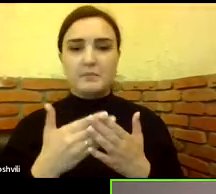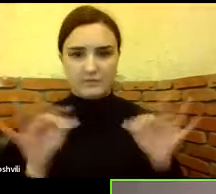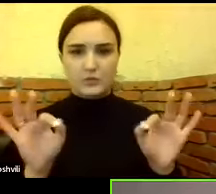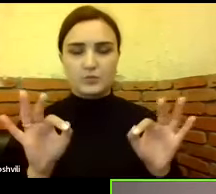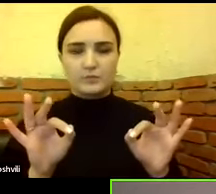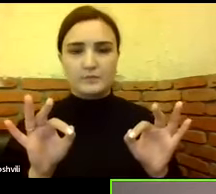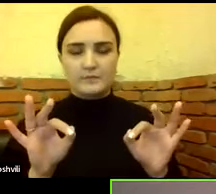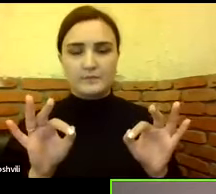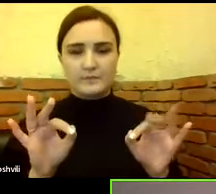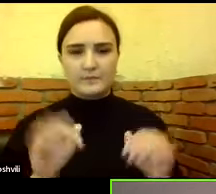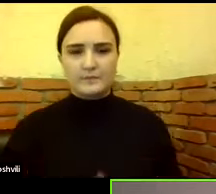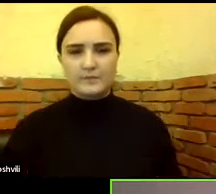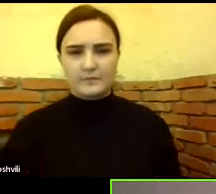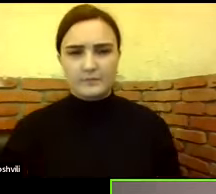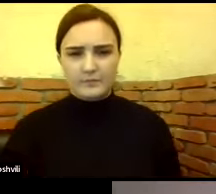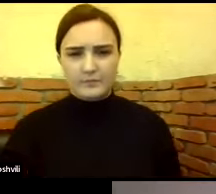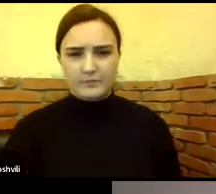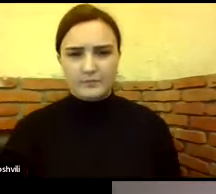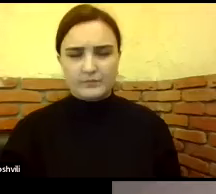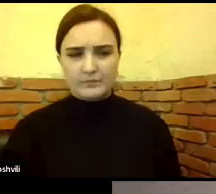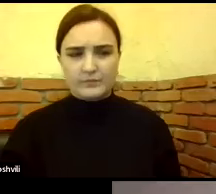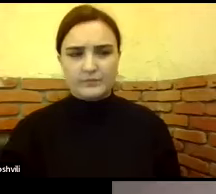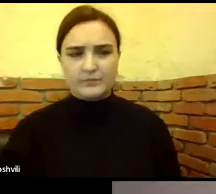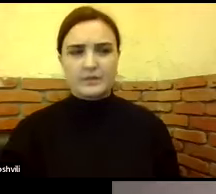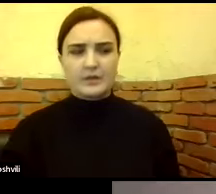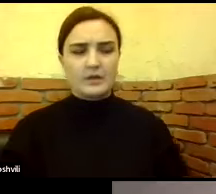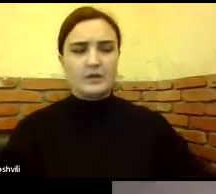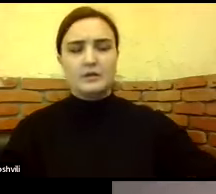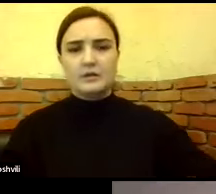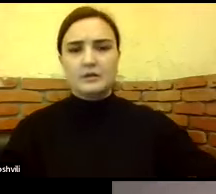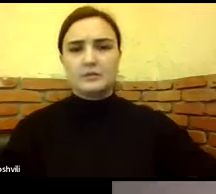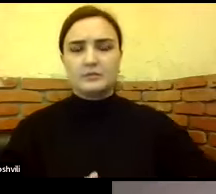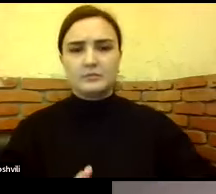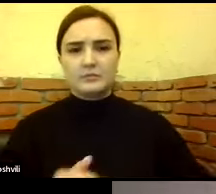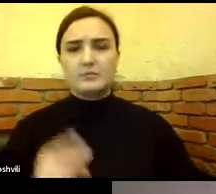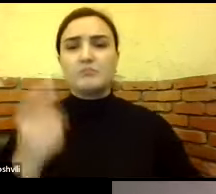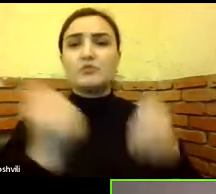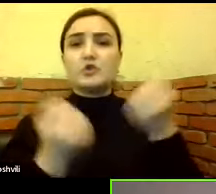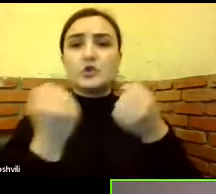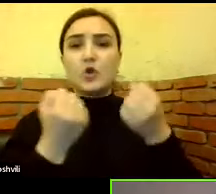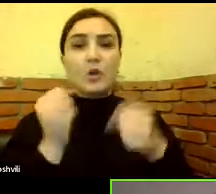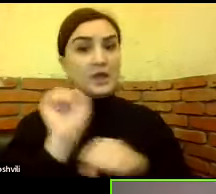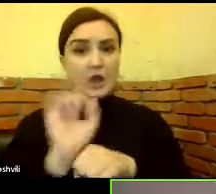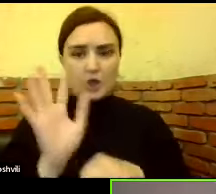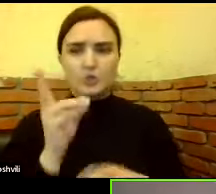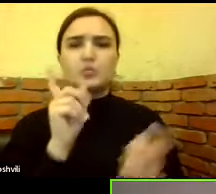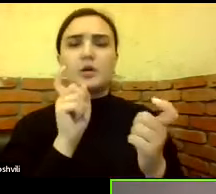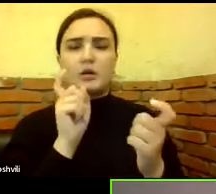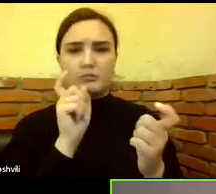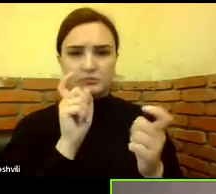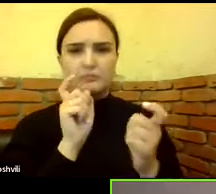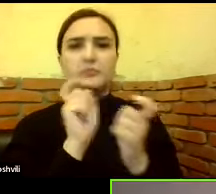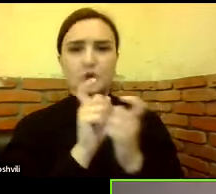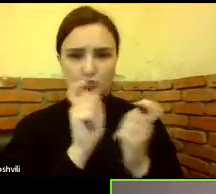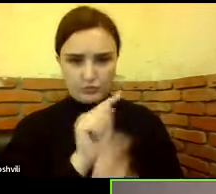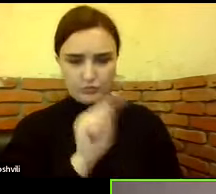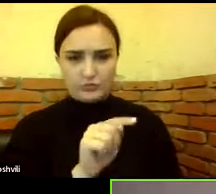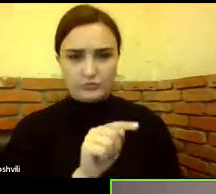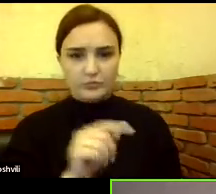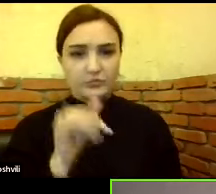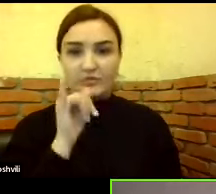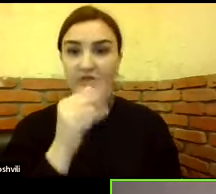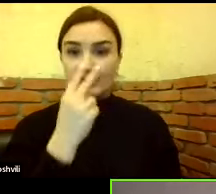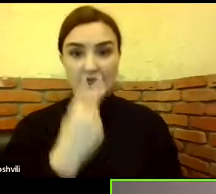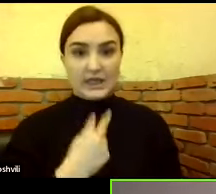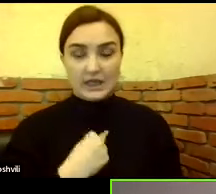ეჩხუბან ავტობუსის მძღოლებს თუ არ გაუჩერებენ, ან თუ ისე მოიქცევენ თითქოს ვერ გხედავენ,